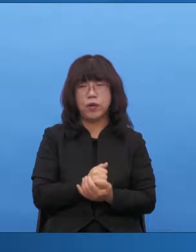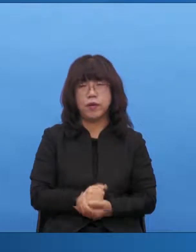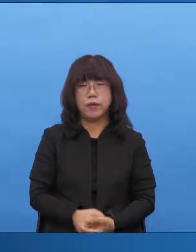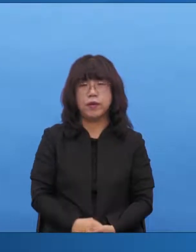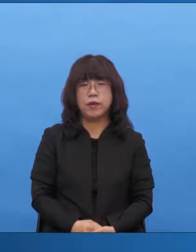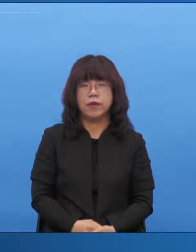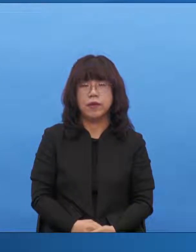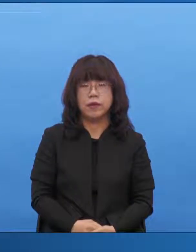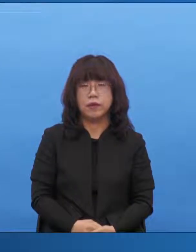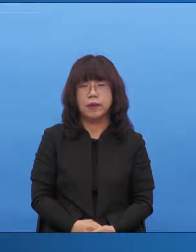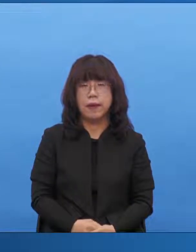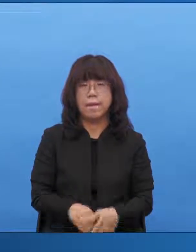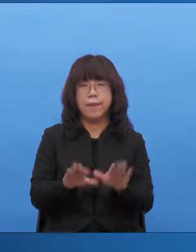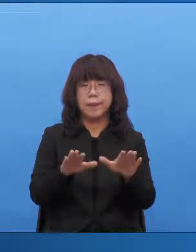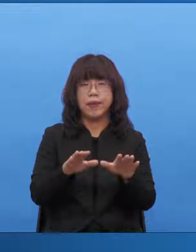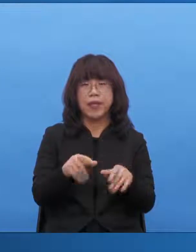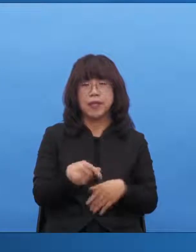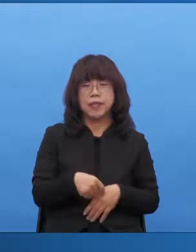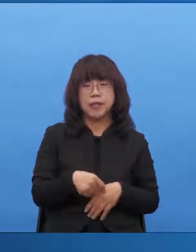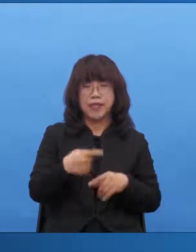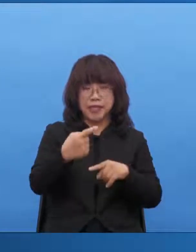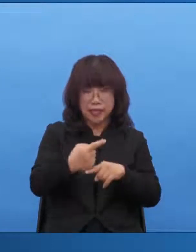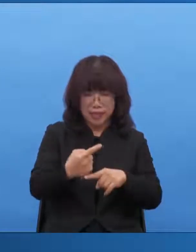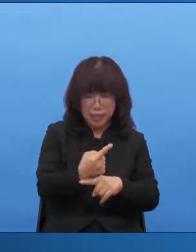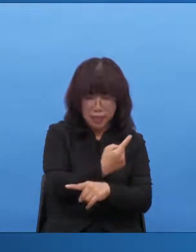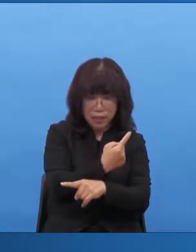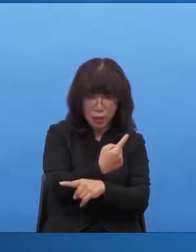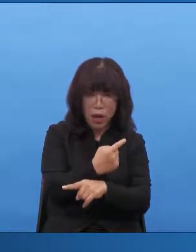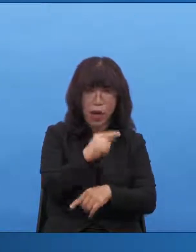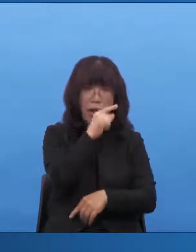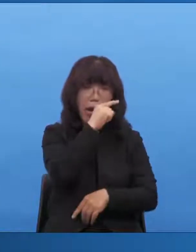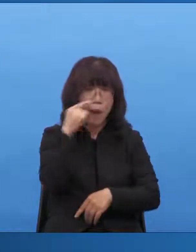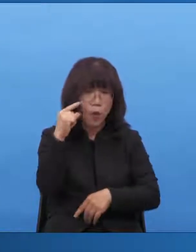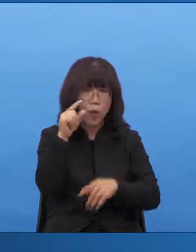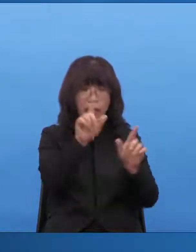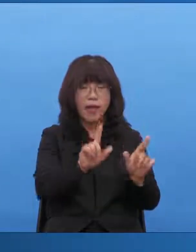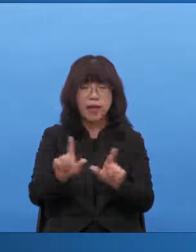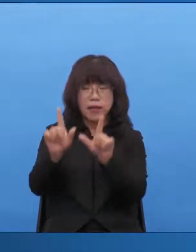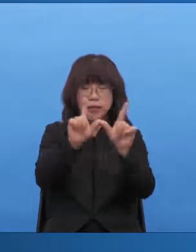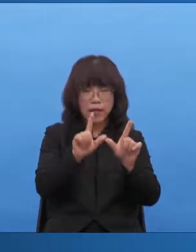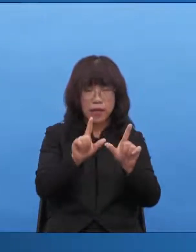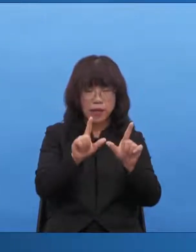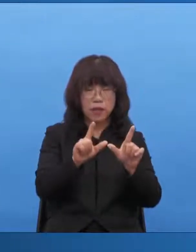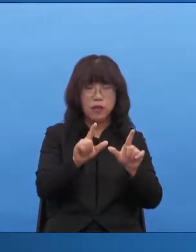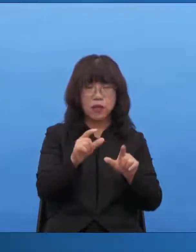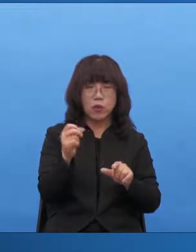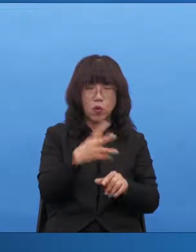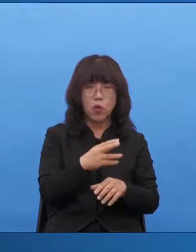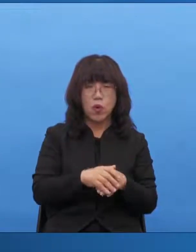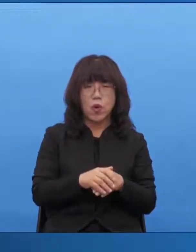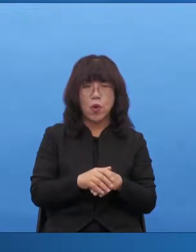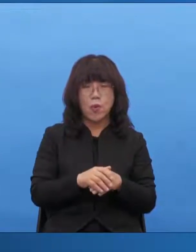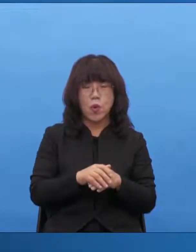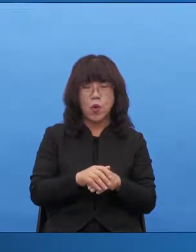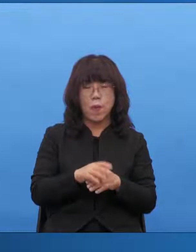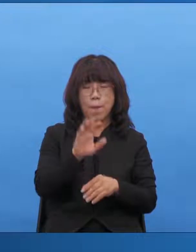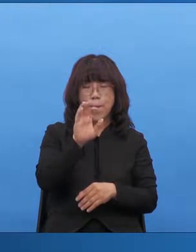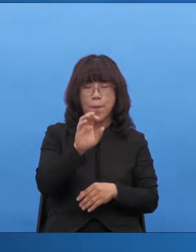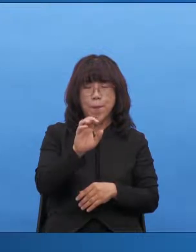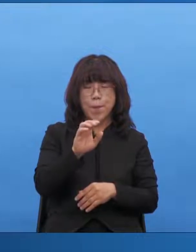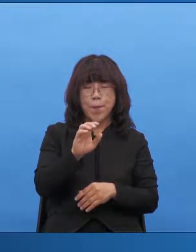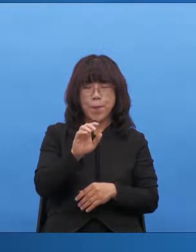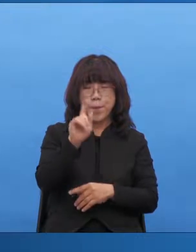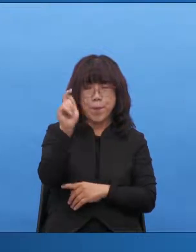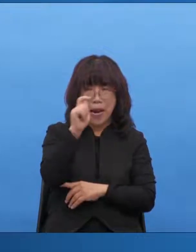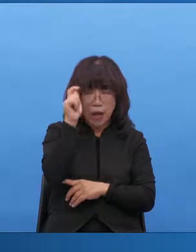나왔습니다. 이번 주는 기니와 가봉에 있는 현지 제자들과 아직 복음 가진 제자는 없지만 아프리카의 중요한 현장인 말라위와 리비아를